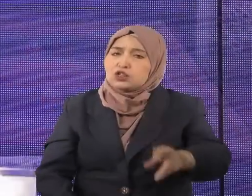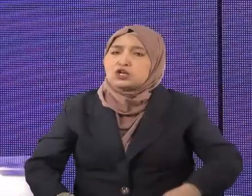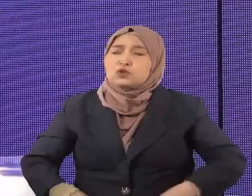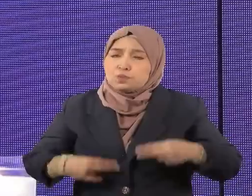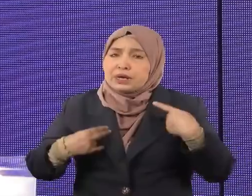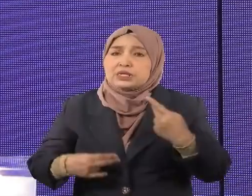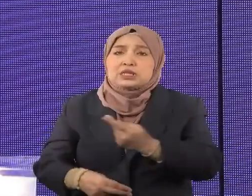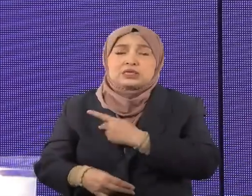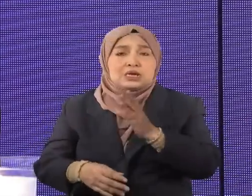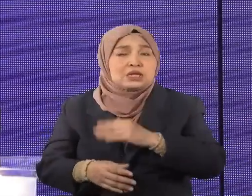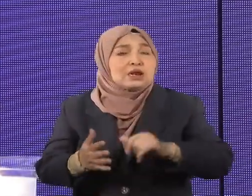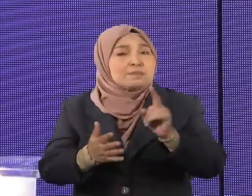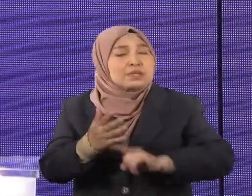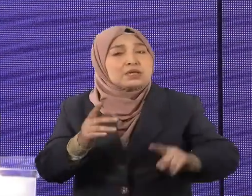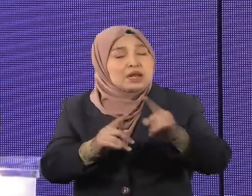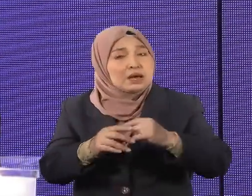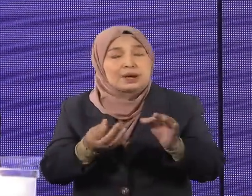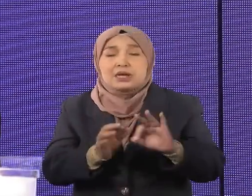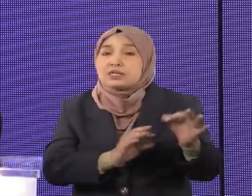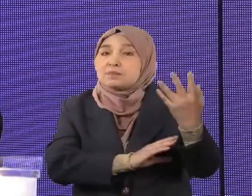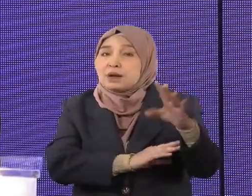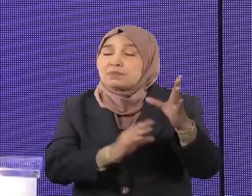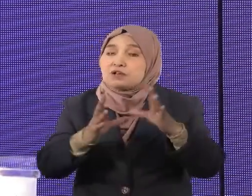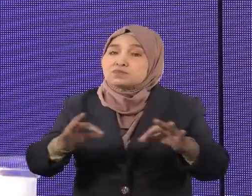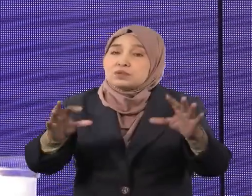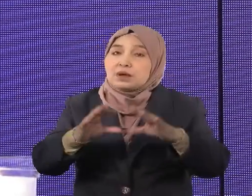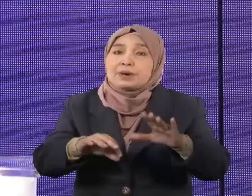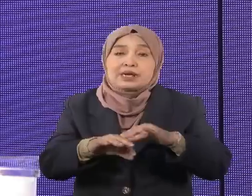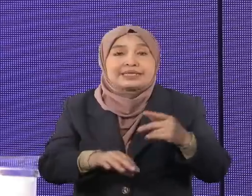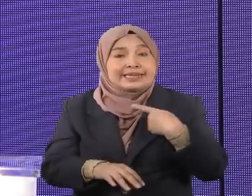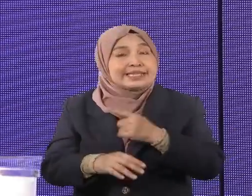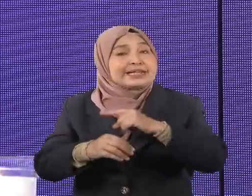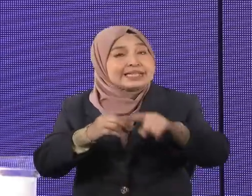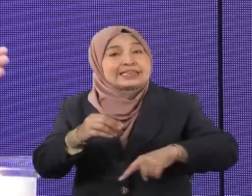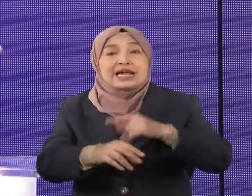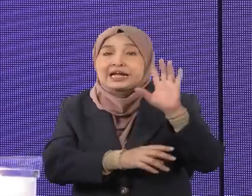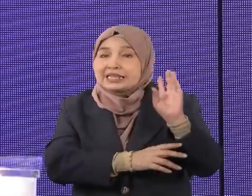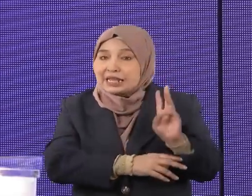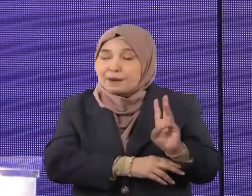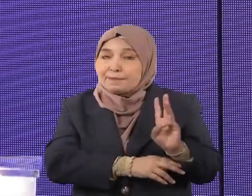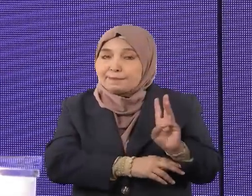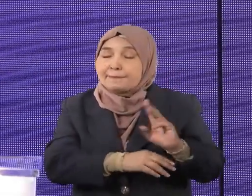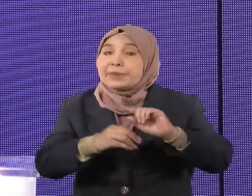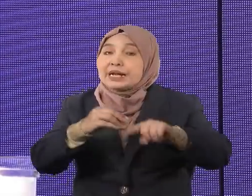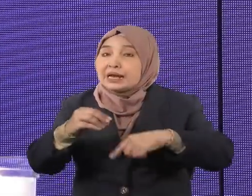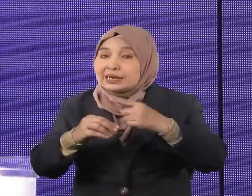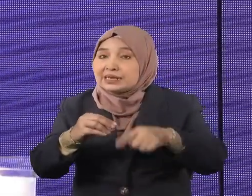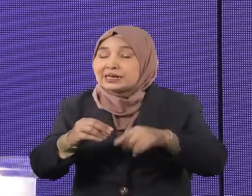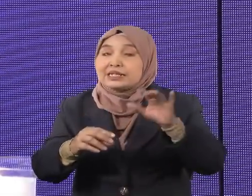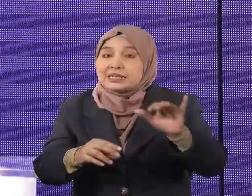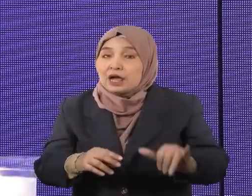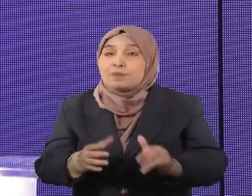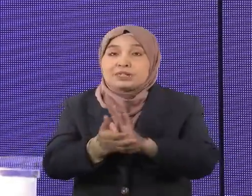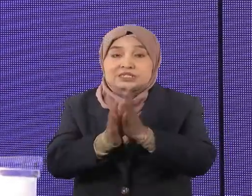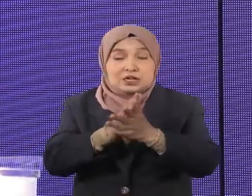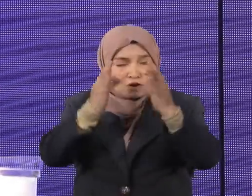dan apabila dalam ayat yang ke-14 ini menceritakan ya kepada kita tentang enam perkara yang